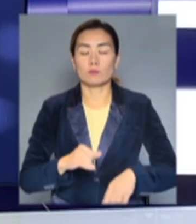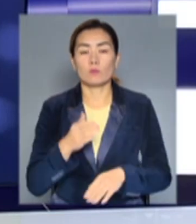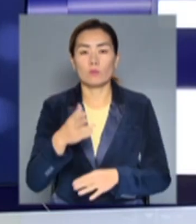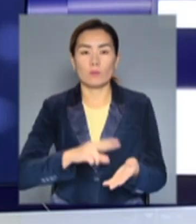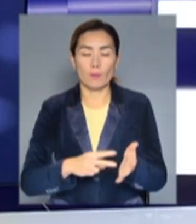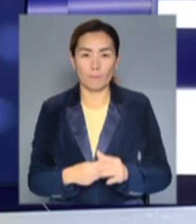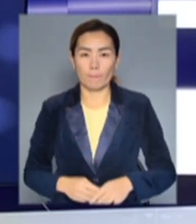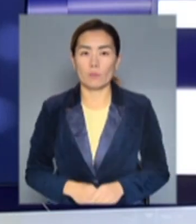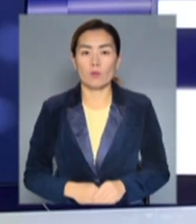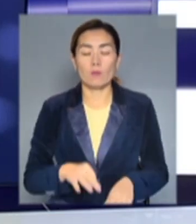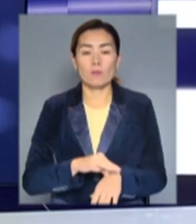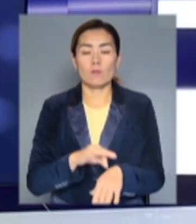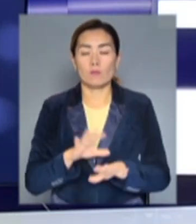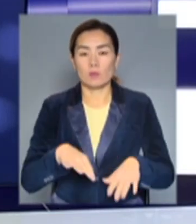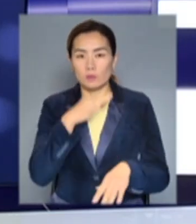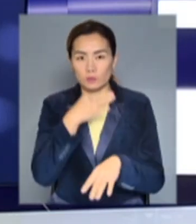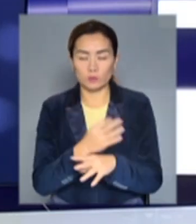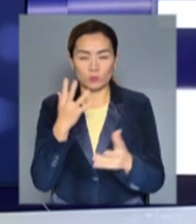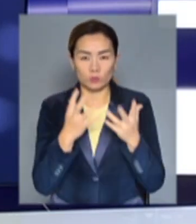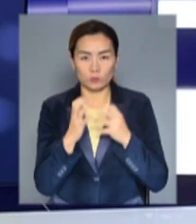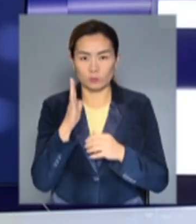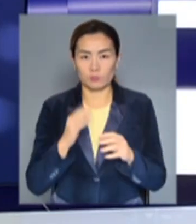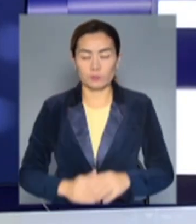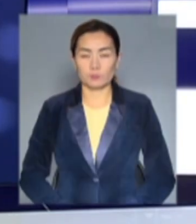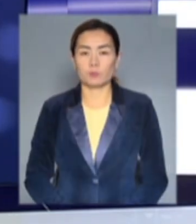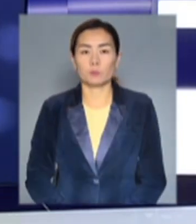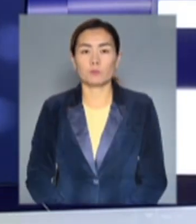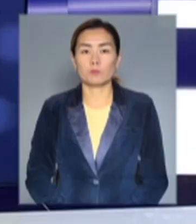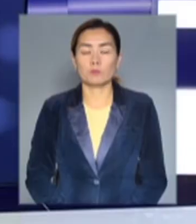алдағы уақытта науқастар алдында жауапкершілігі молая түспек.